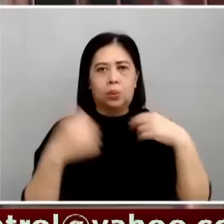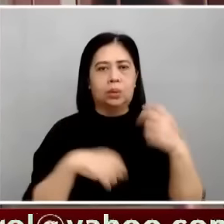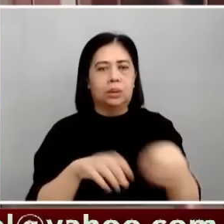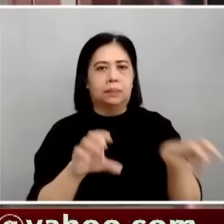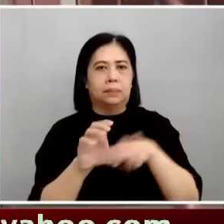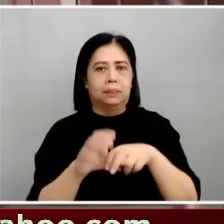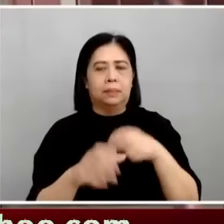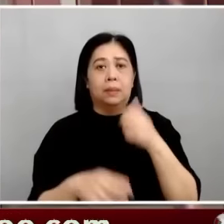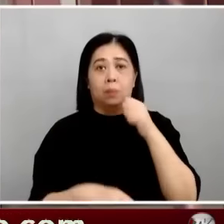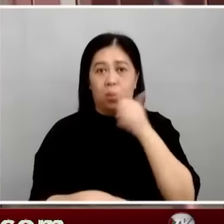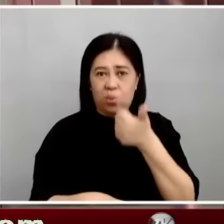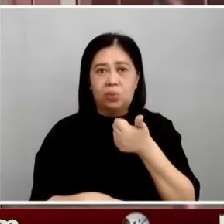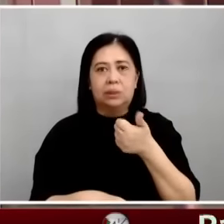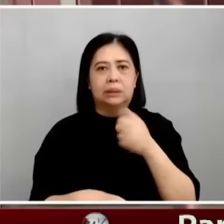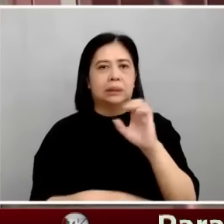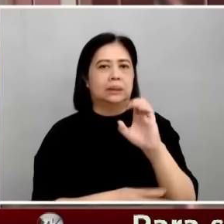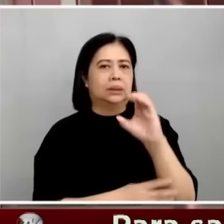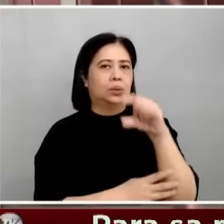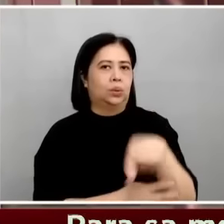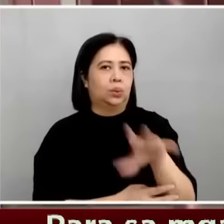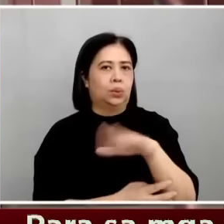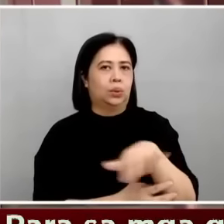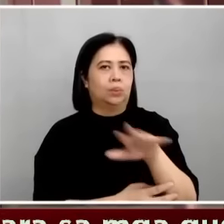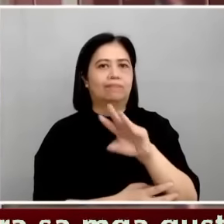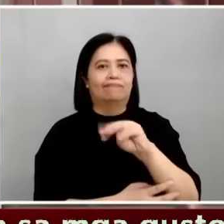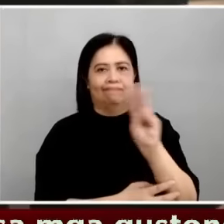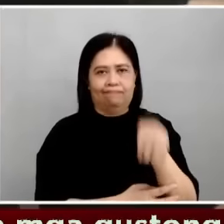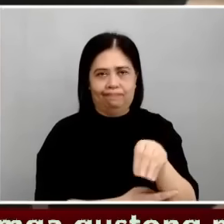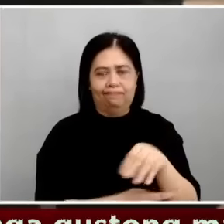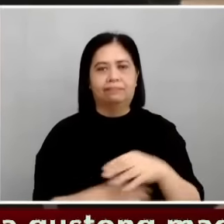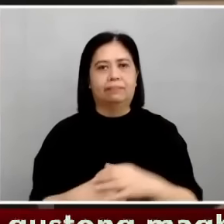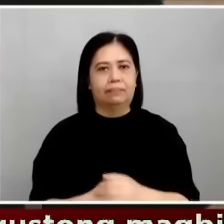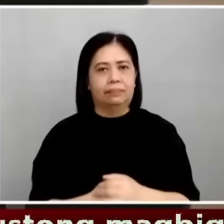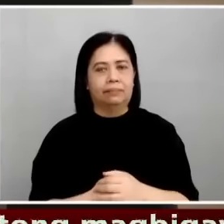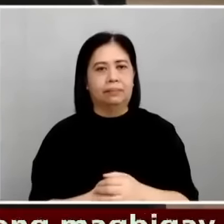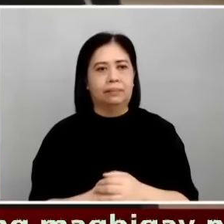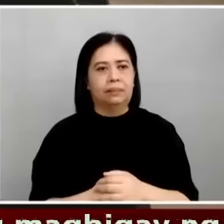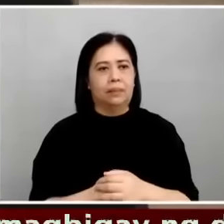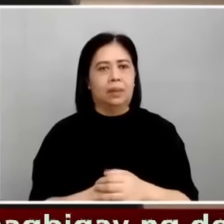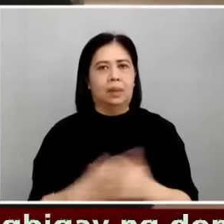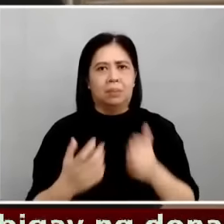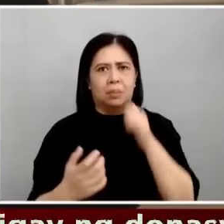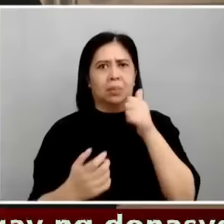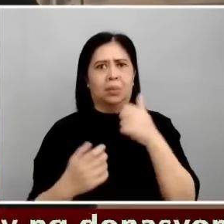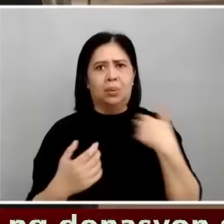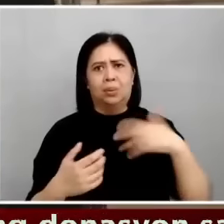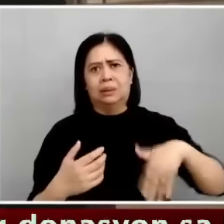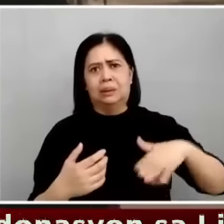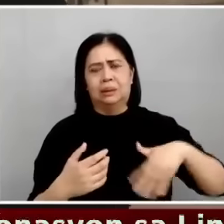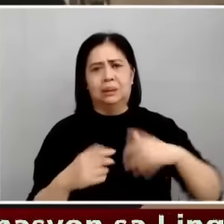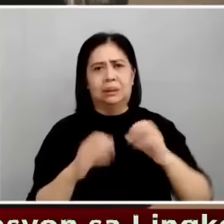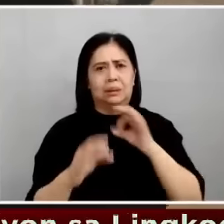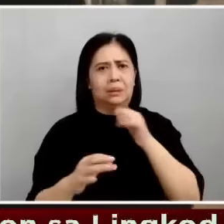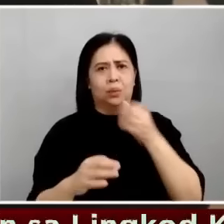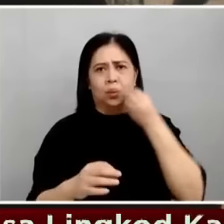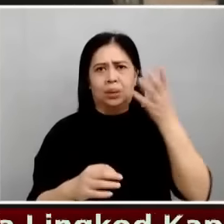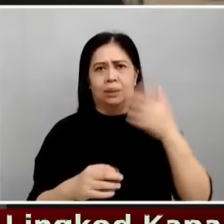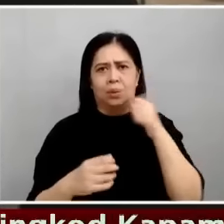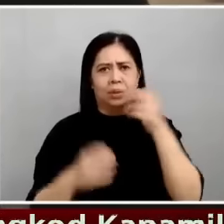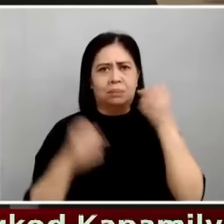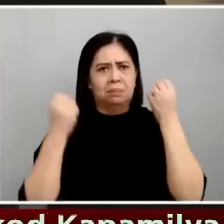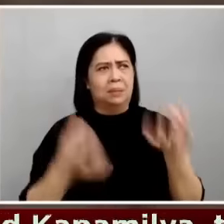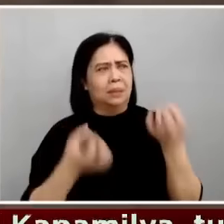Dahil bukas, ECQ na sa Metro Manila. Baka abutin ng bukas, eh hindi na makauwi bukas. Marami